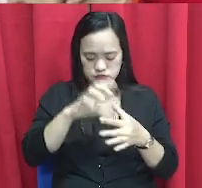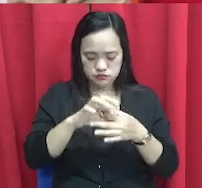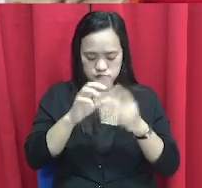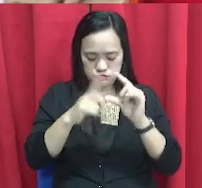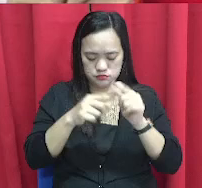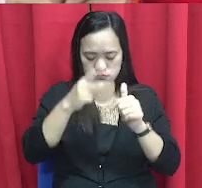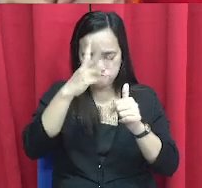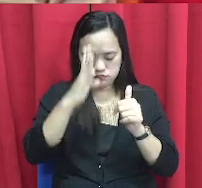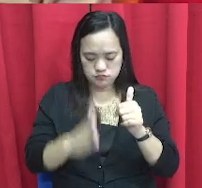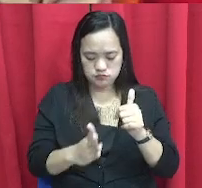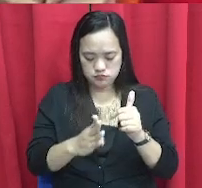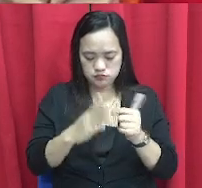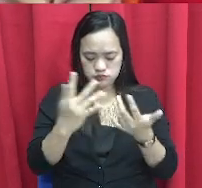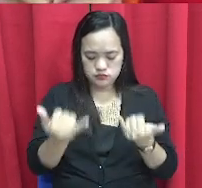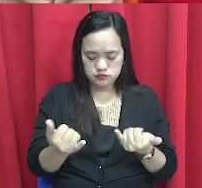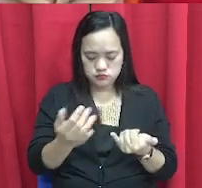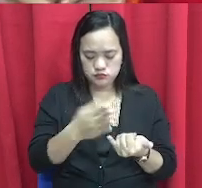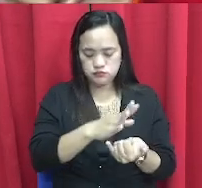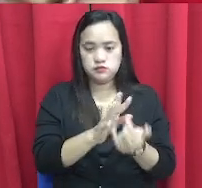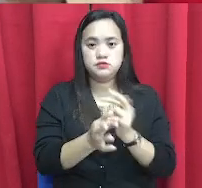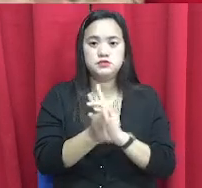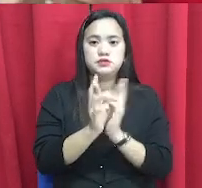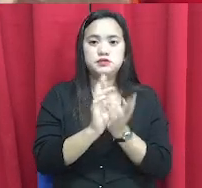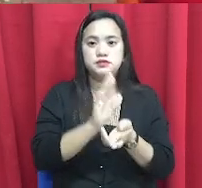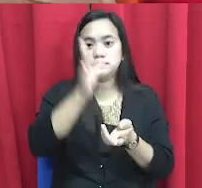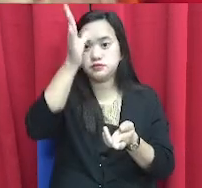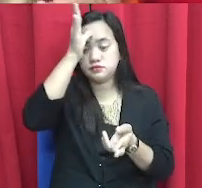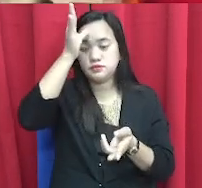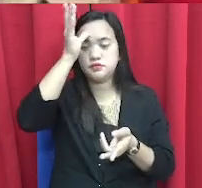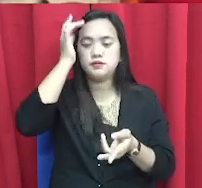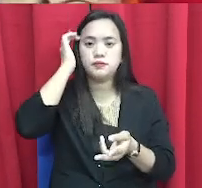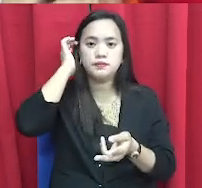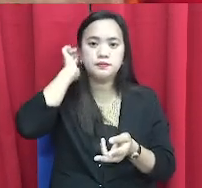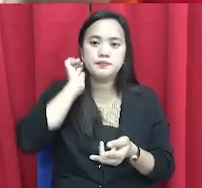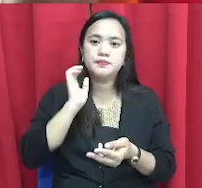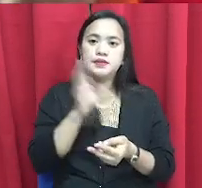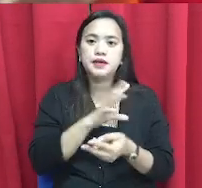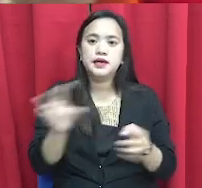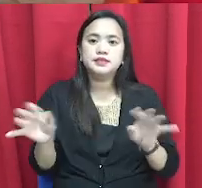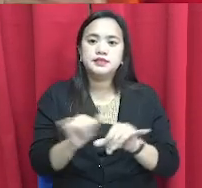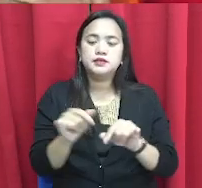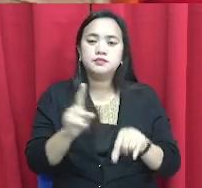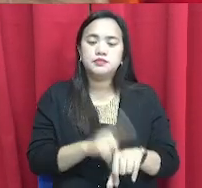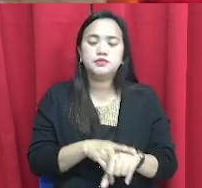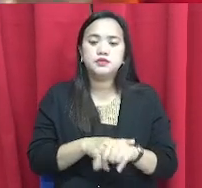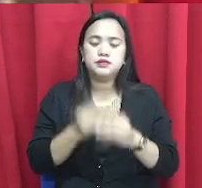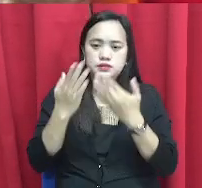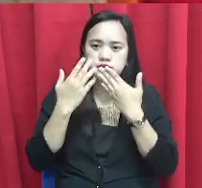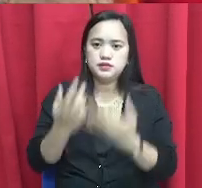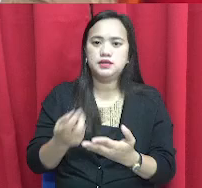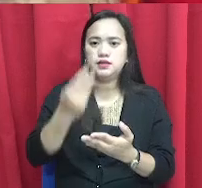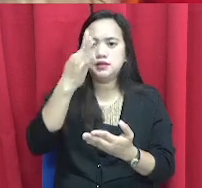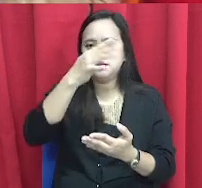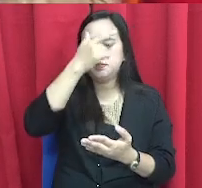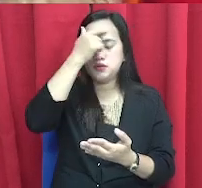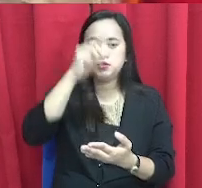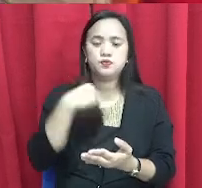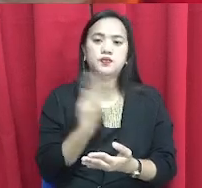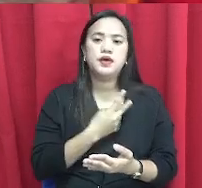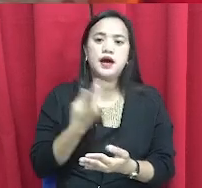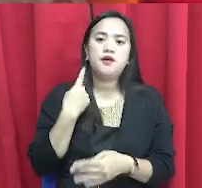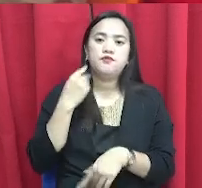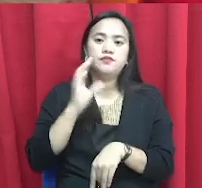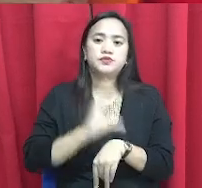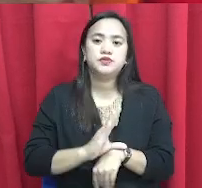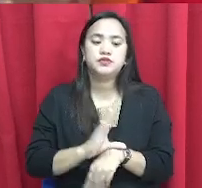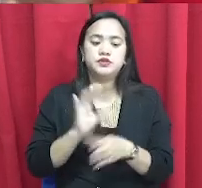ito ngayon tatay ka na okay at ah at Ganon pa man Salamat pa rin Mayon ka pa ring church Mayon ka